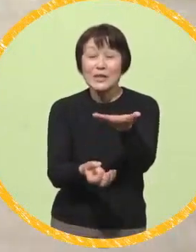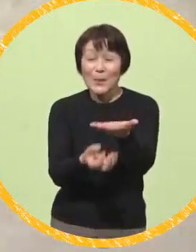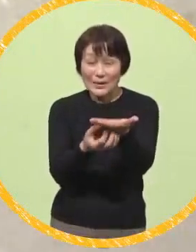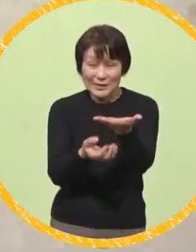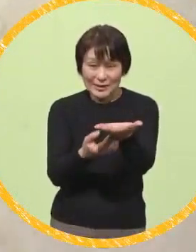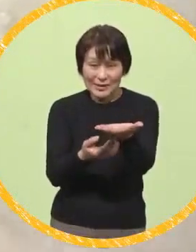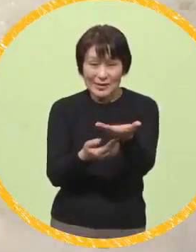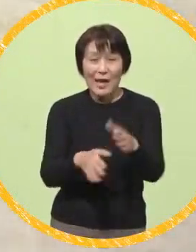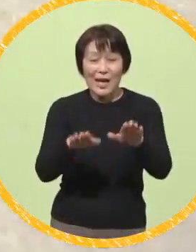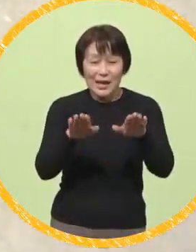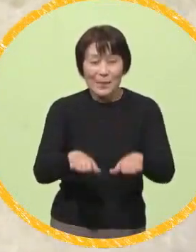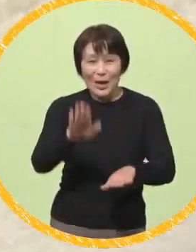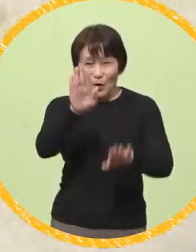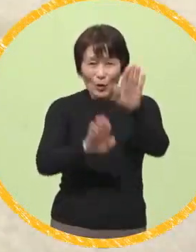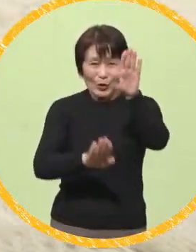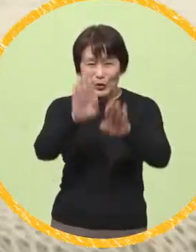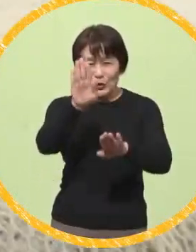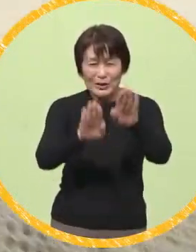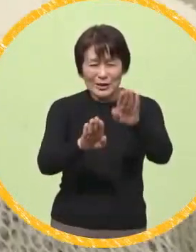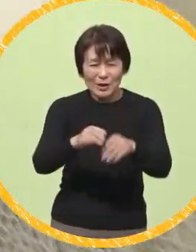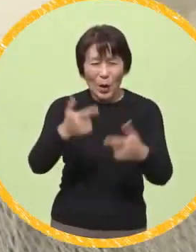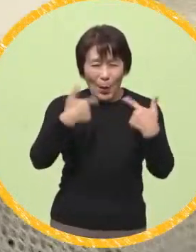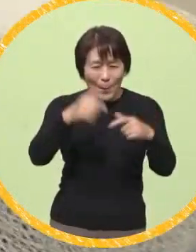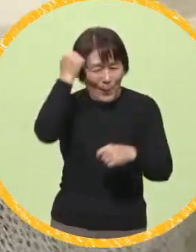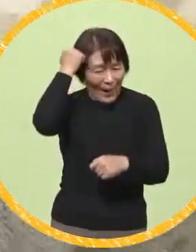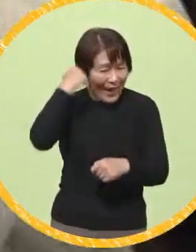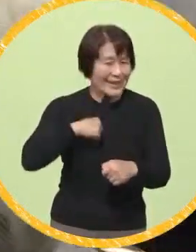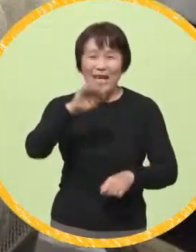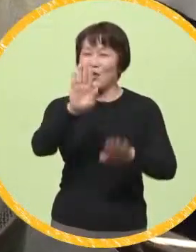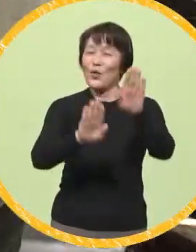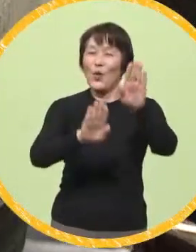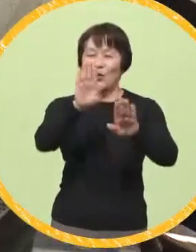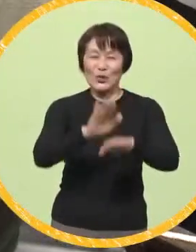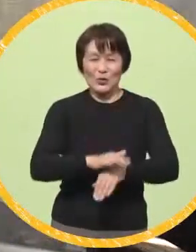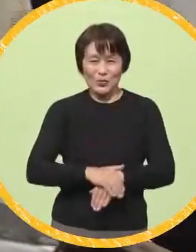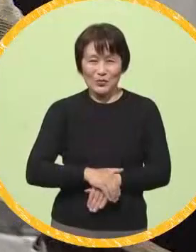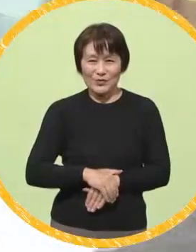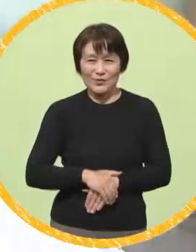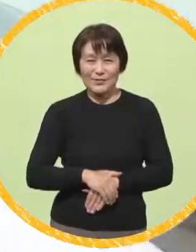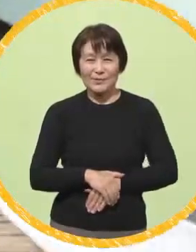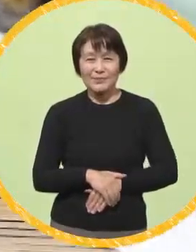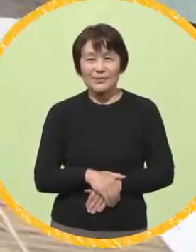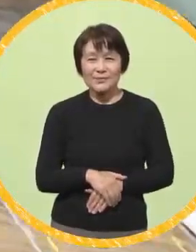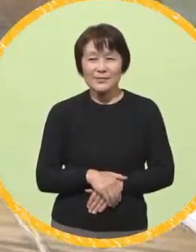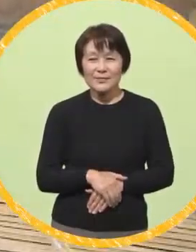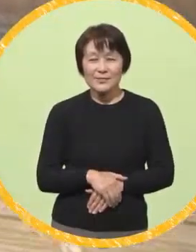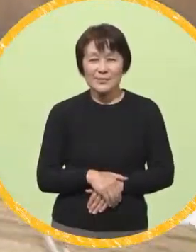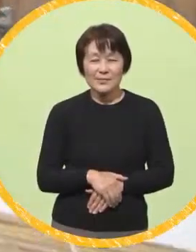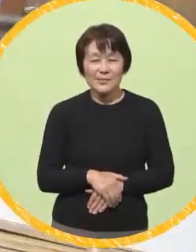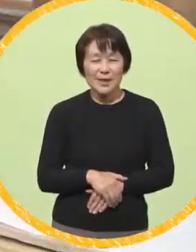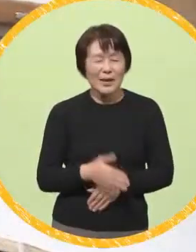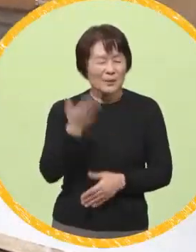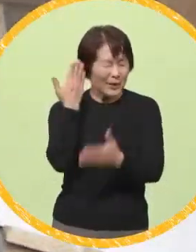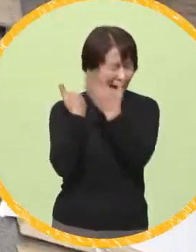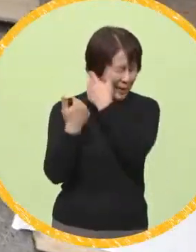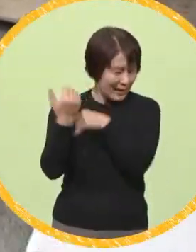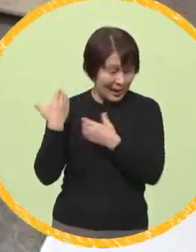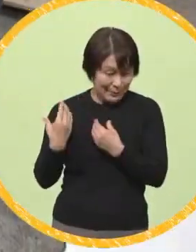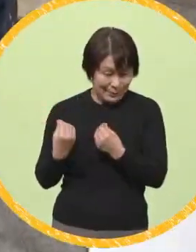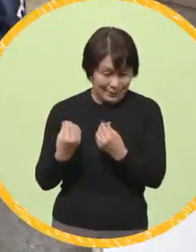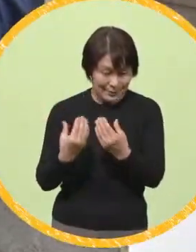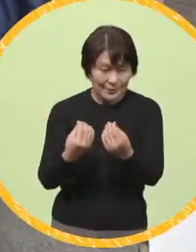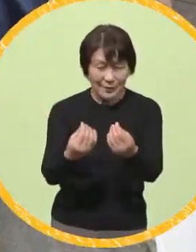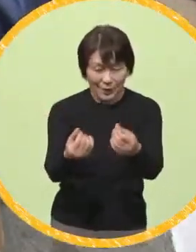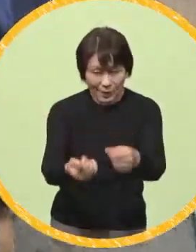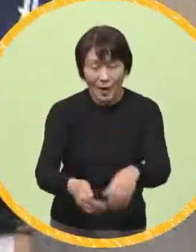この今の時期の毎朝の風景ということで、この立ち上がる湯気がいいですよね。昔ながらの製法を守って